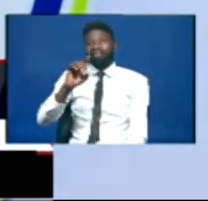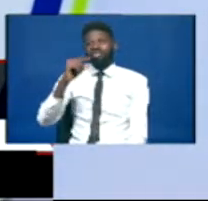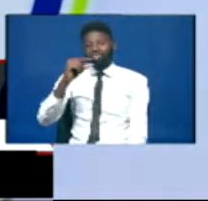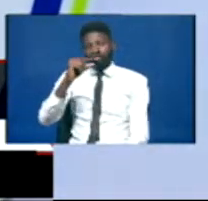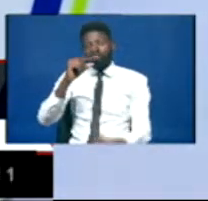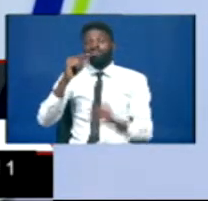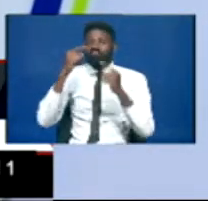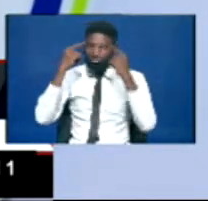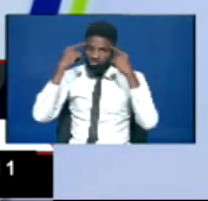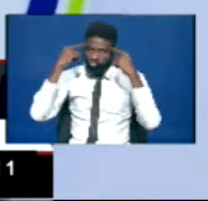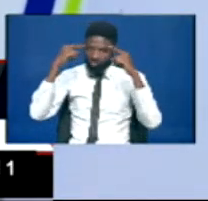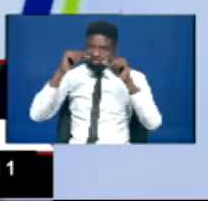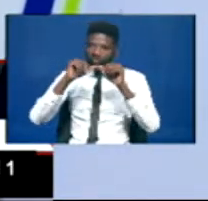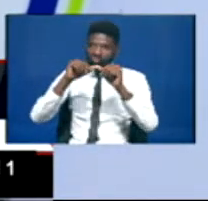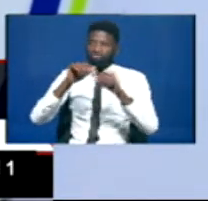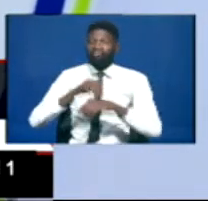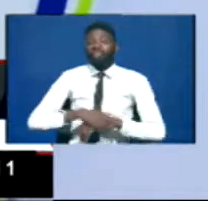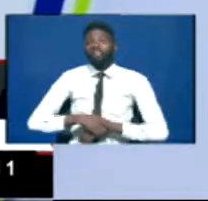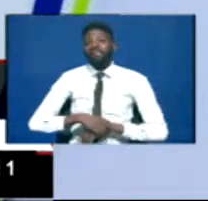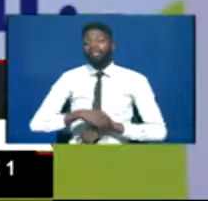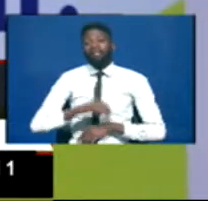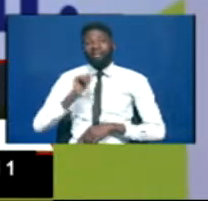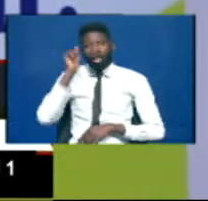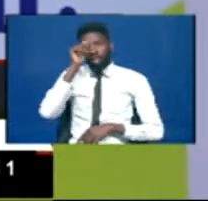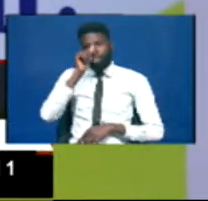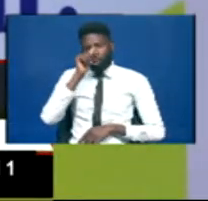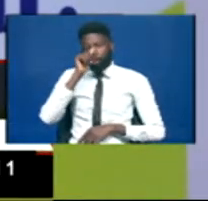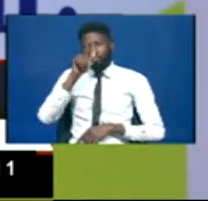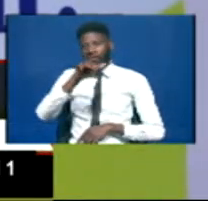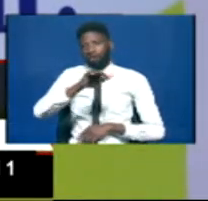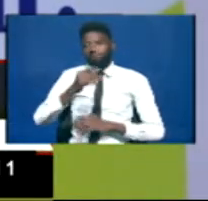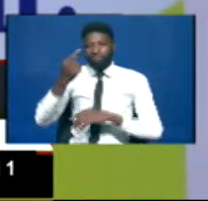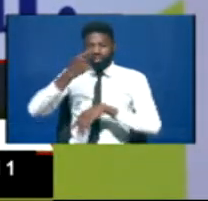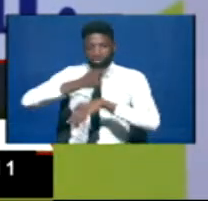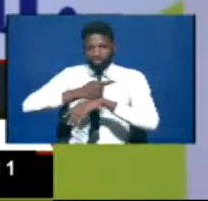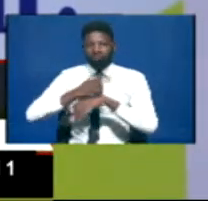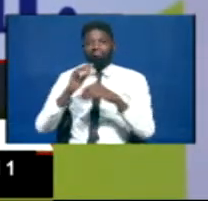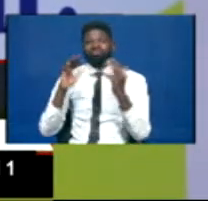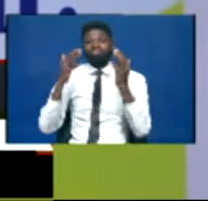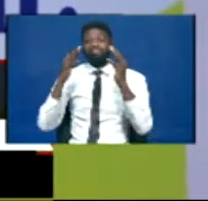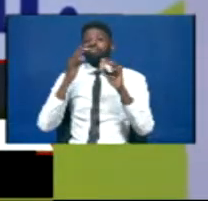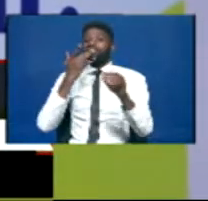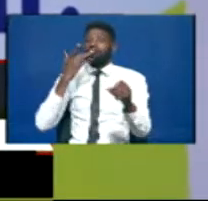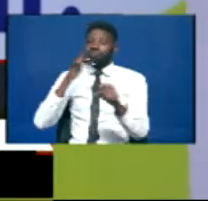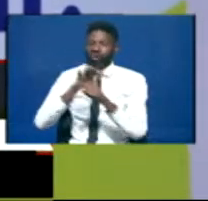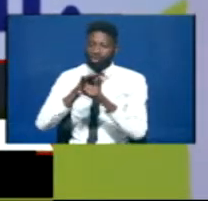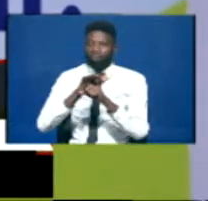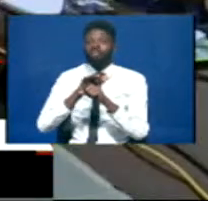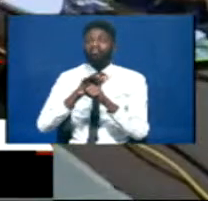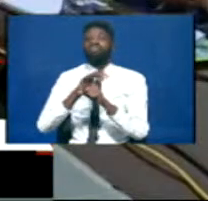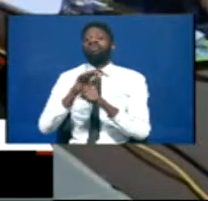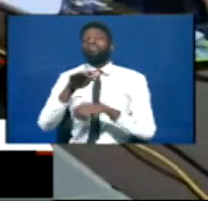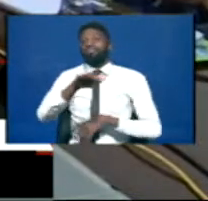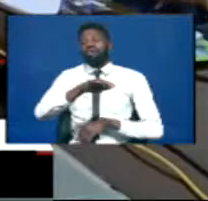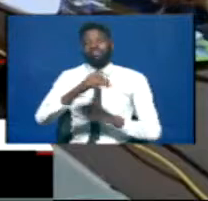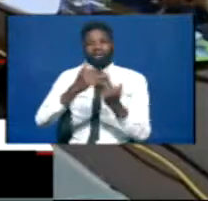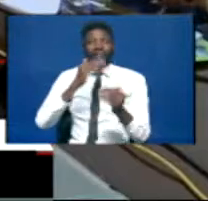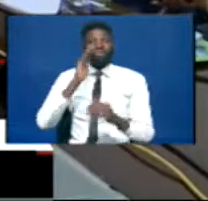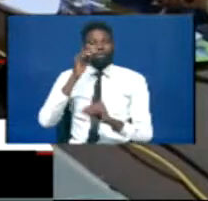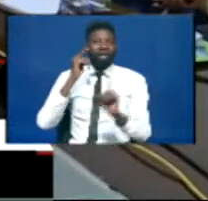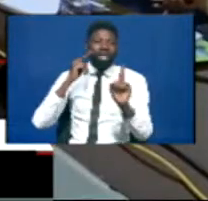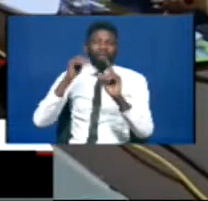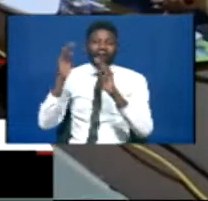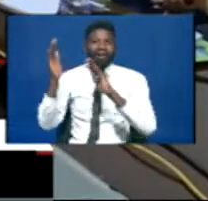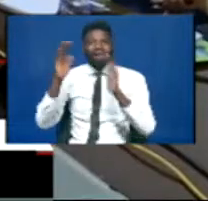iliadhimisha siku ya mazingira duniani ikiahidi kuimarisha juhudi za utunzaji mazingira ili kukabiliana na athari za mabadiliko ya hali ya anga.